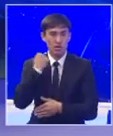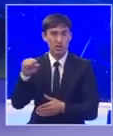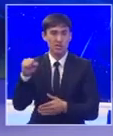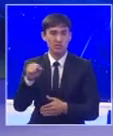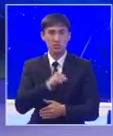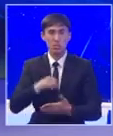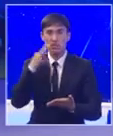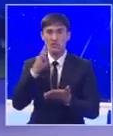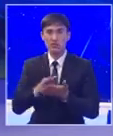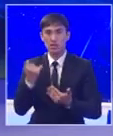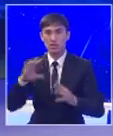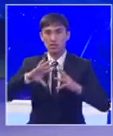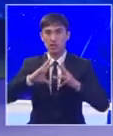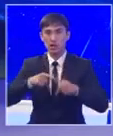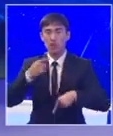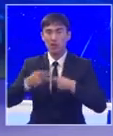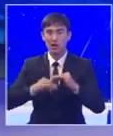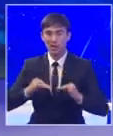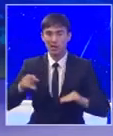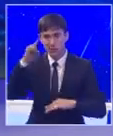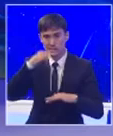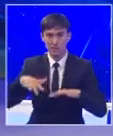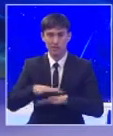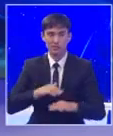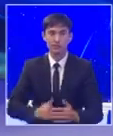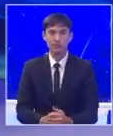и самоотверженности для целого поколения казахстанцев.